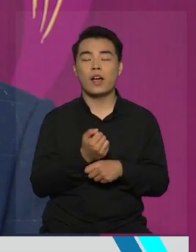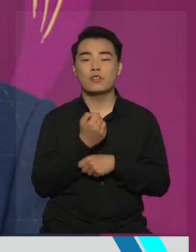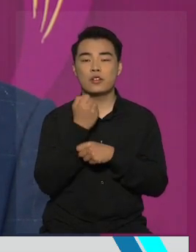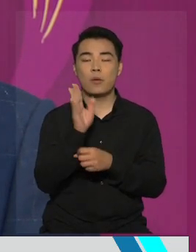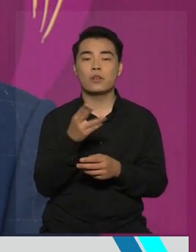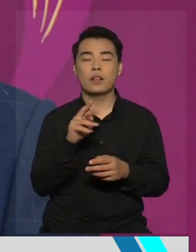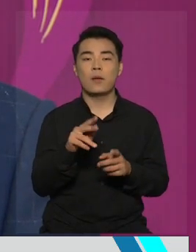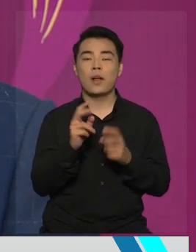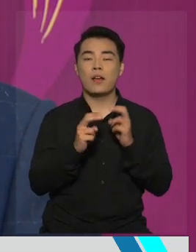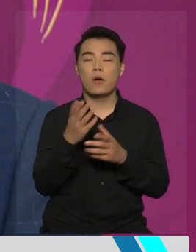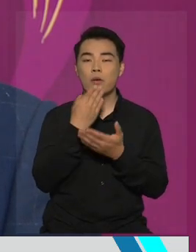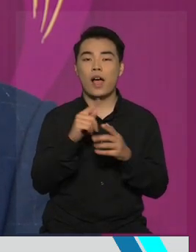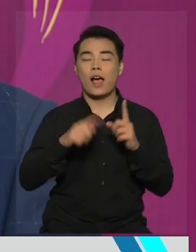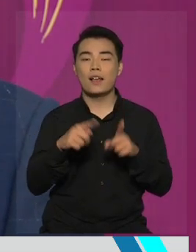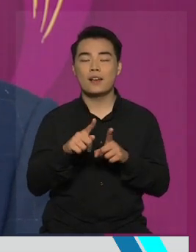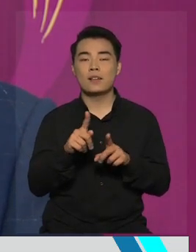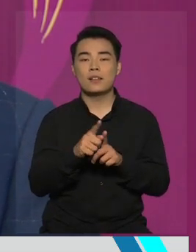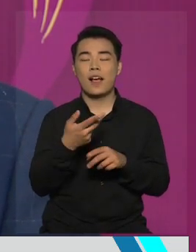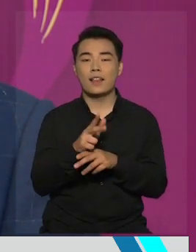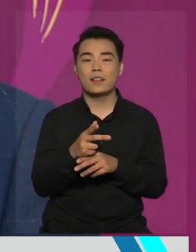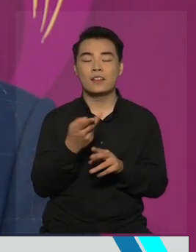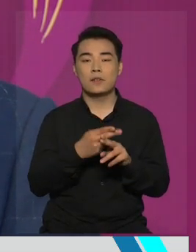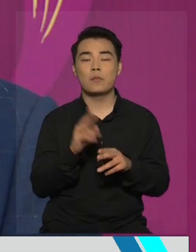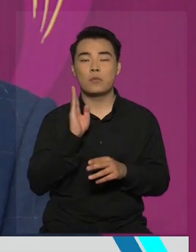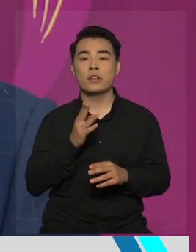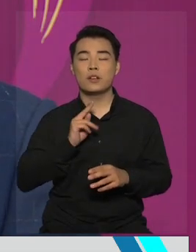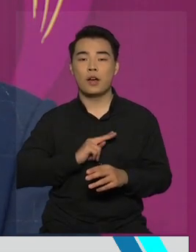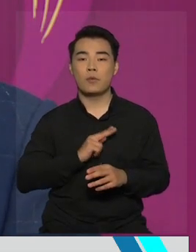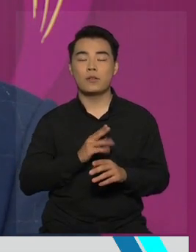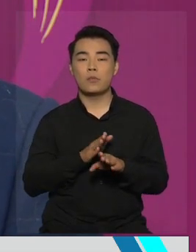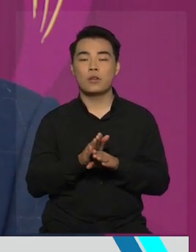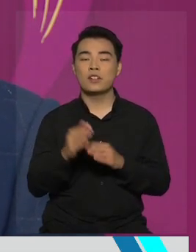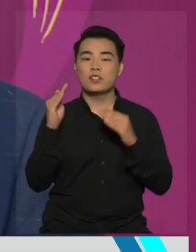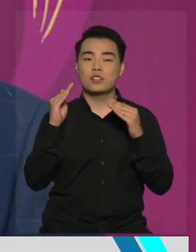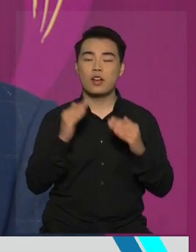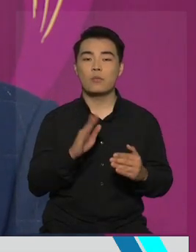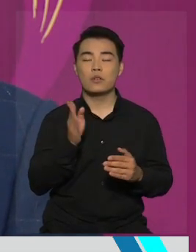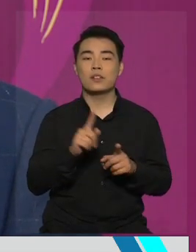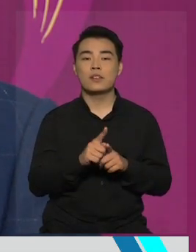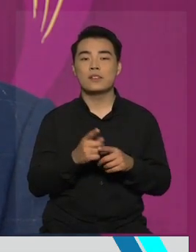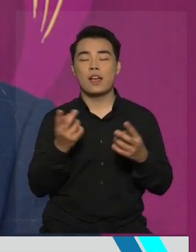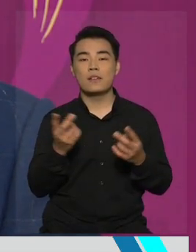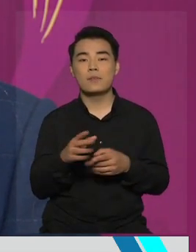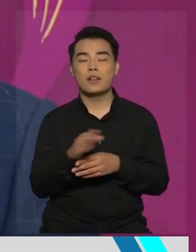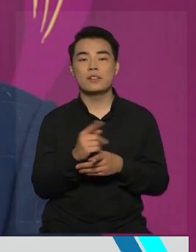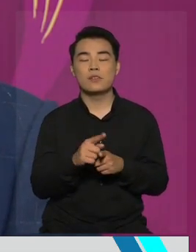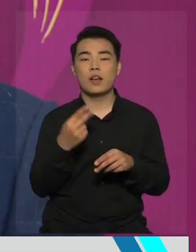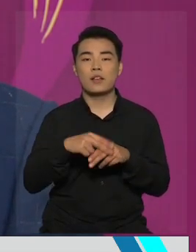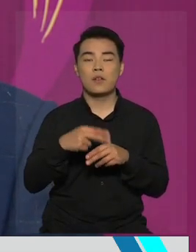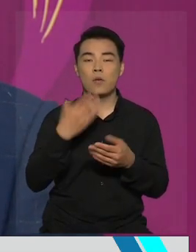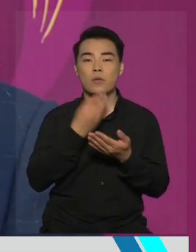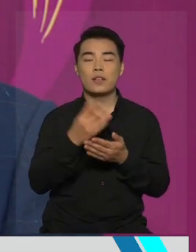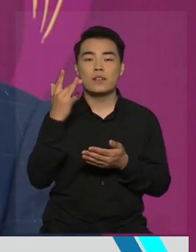производства и поддержки отечественного контента. И тем самым мы будем снижать зависимость и приобретение